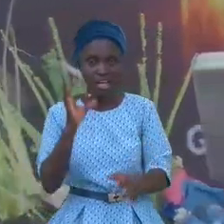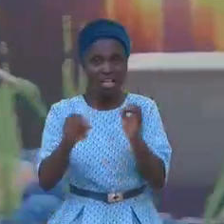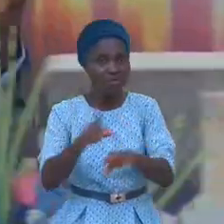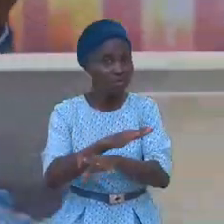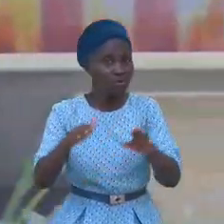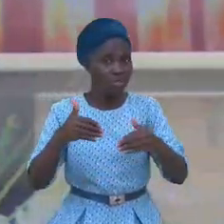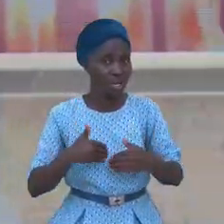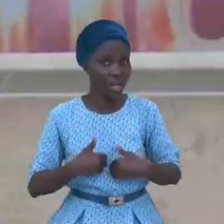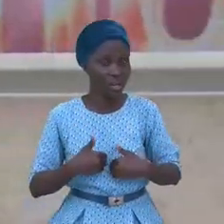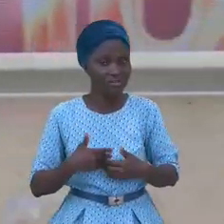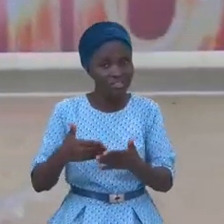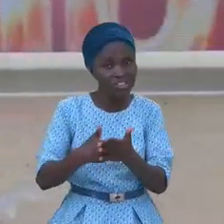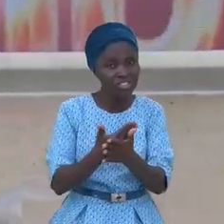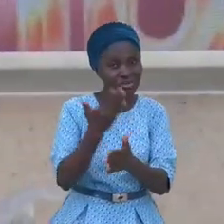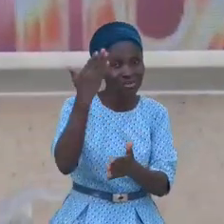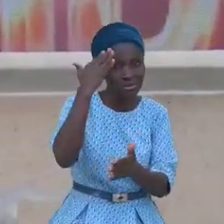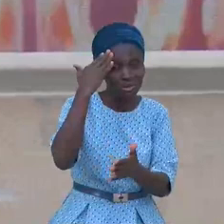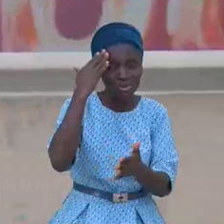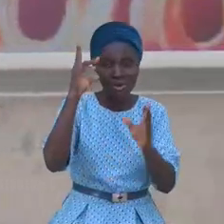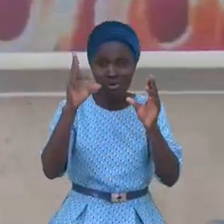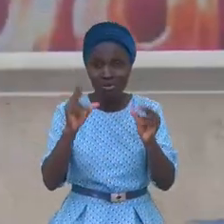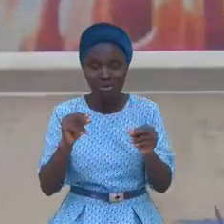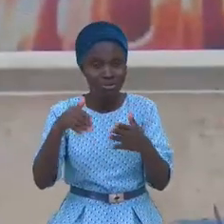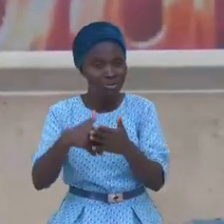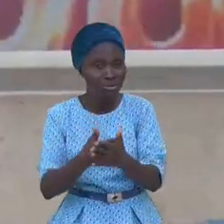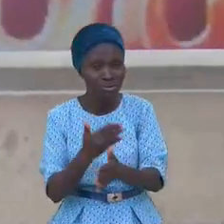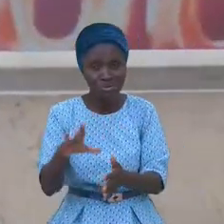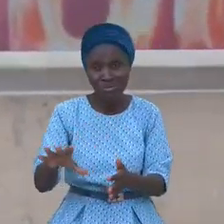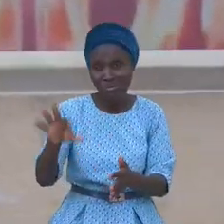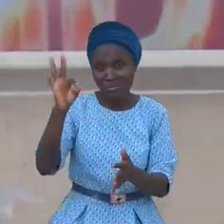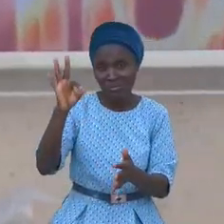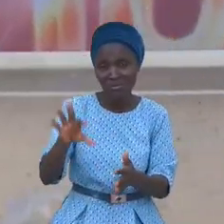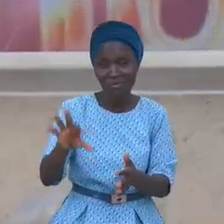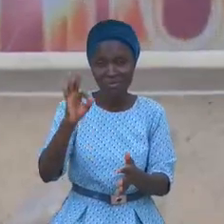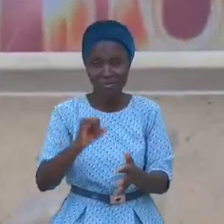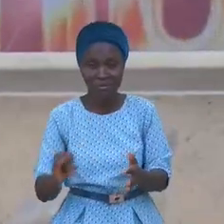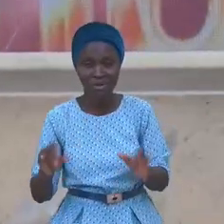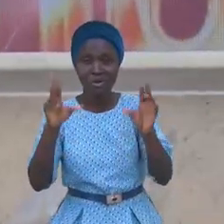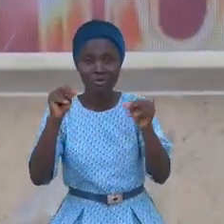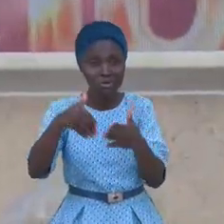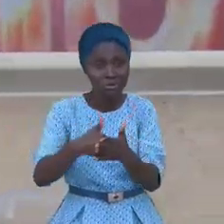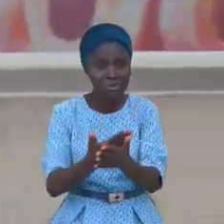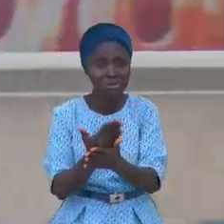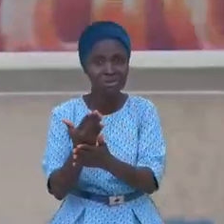connaissances, pas d'innovation, pas de découverte et pas de nouvelle